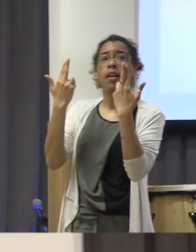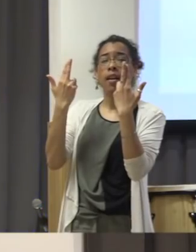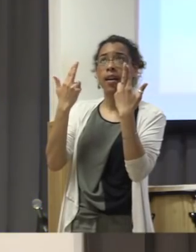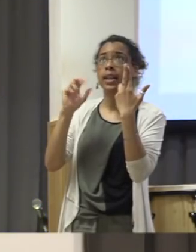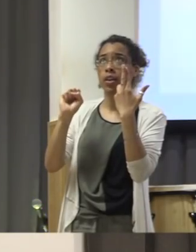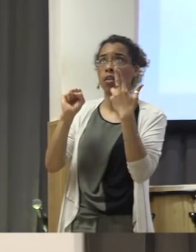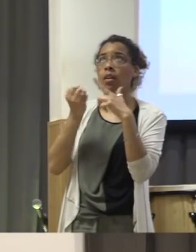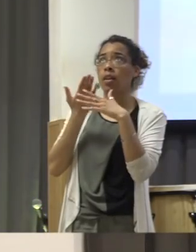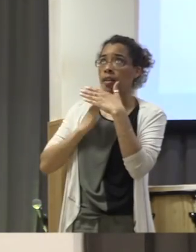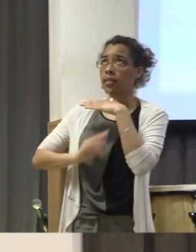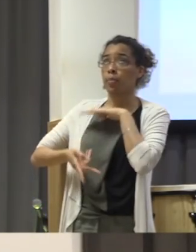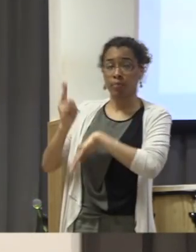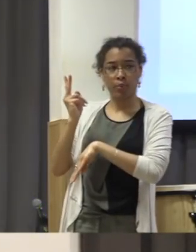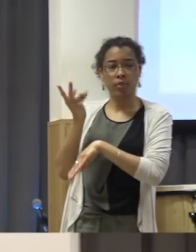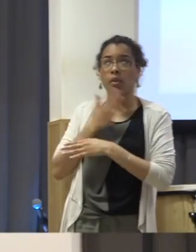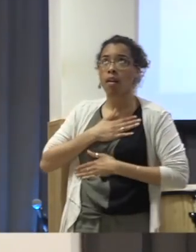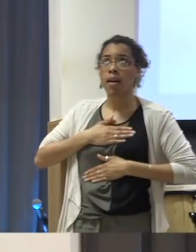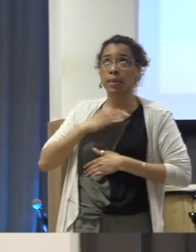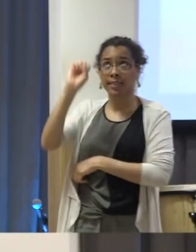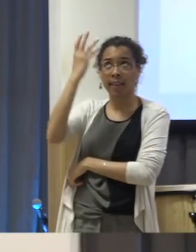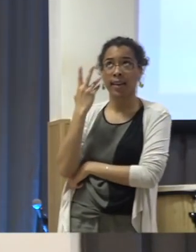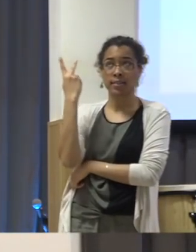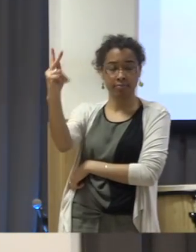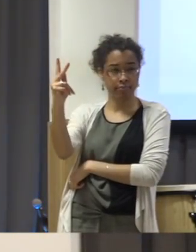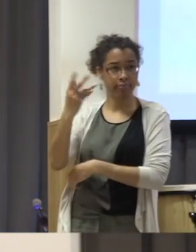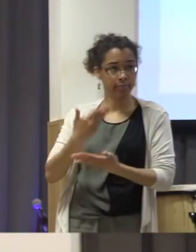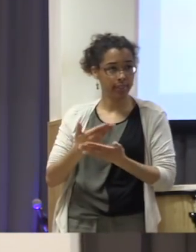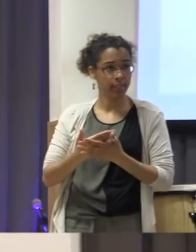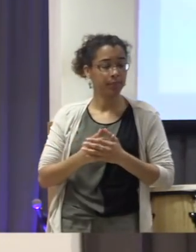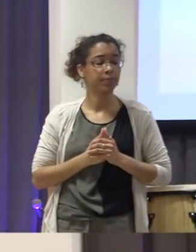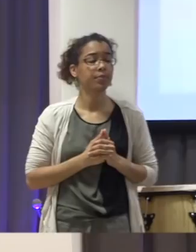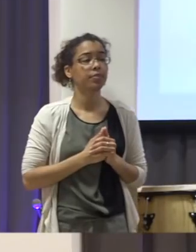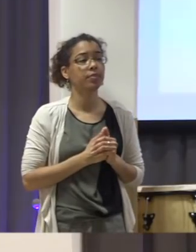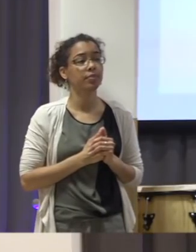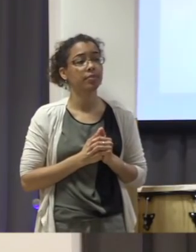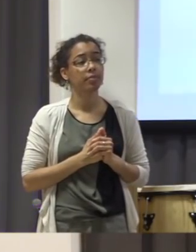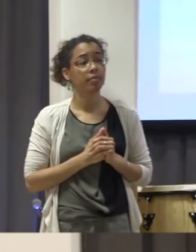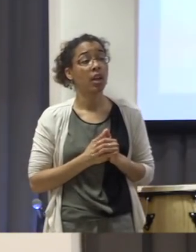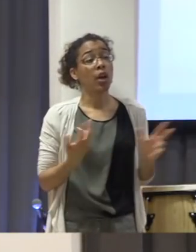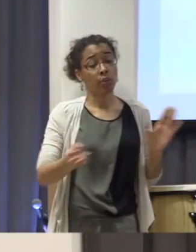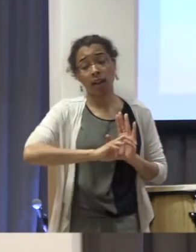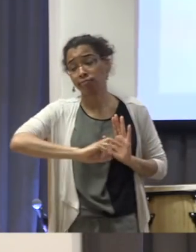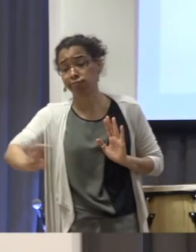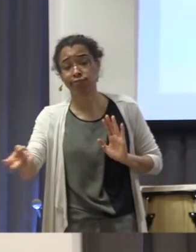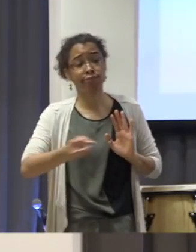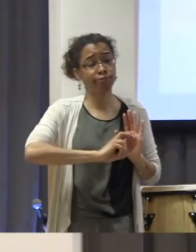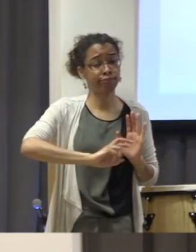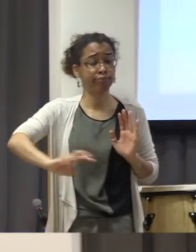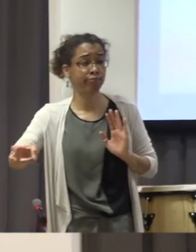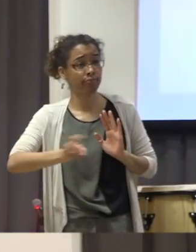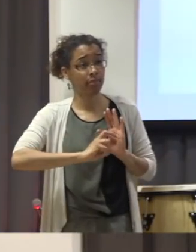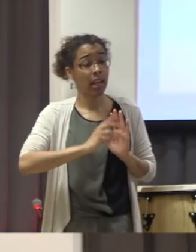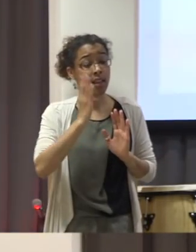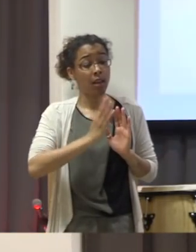sa miséricorde et sa grâce. Alors, pendant tous ces va-et-vient, il leur